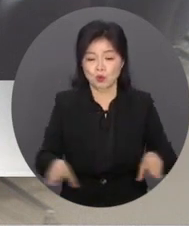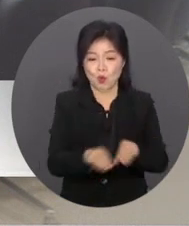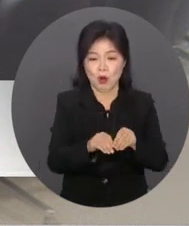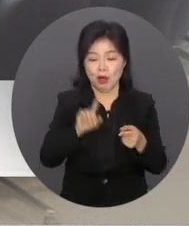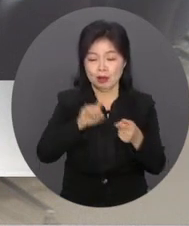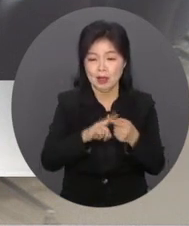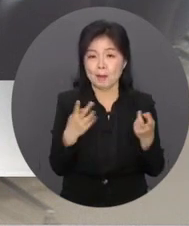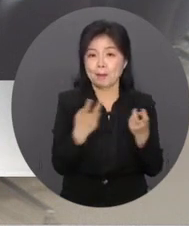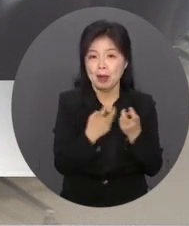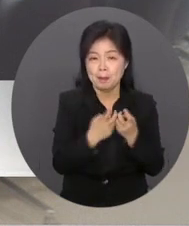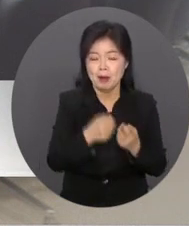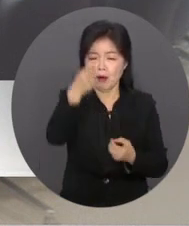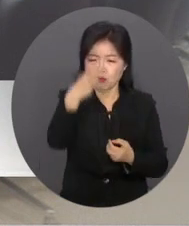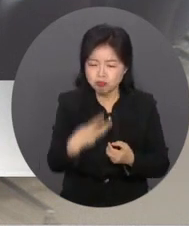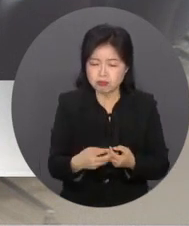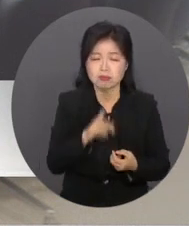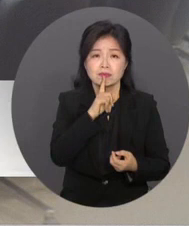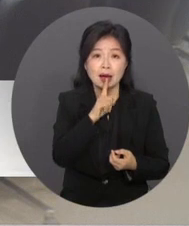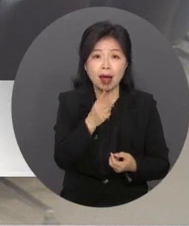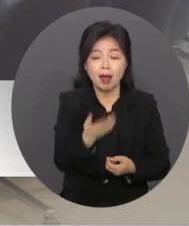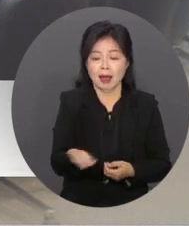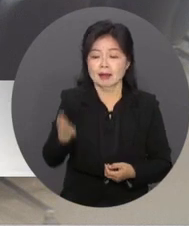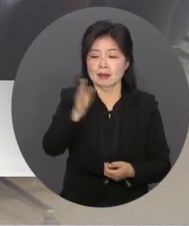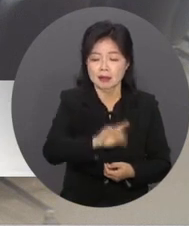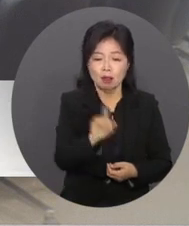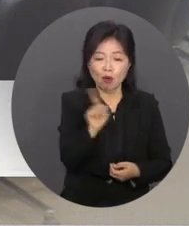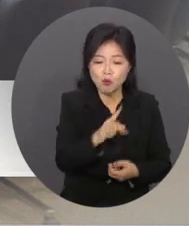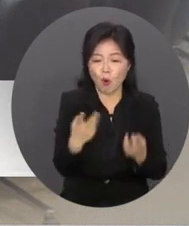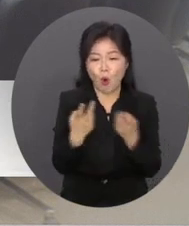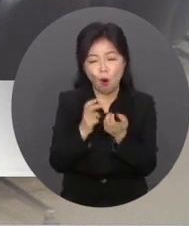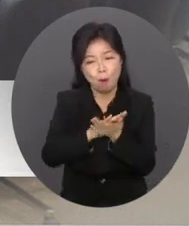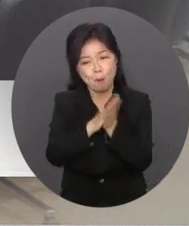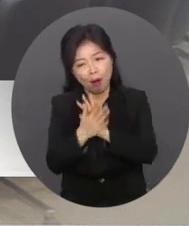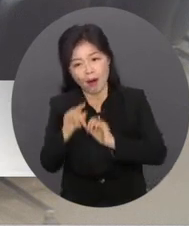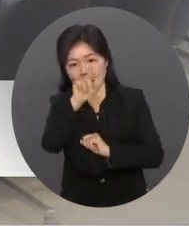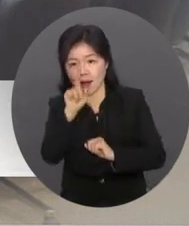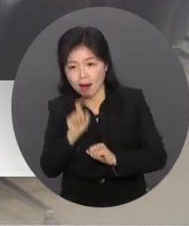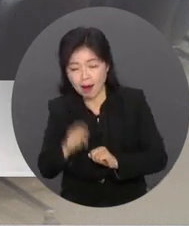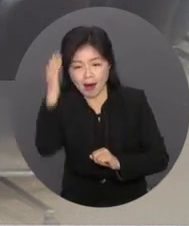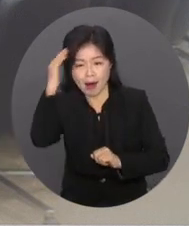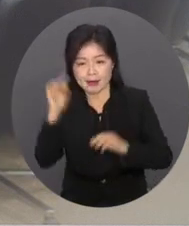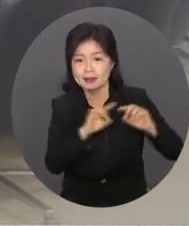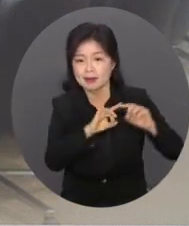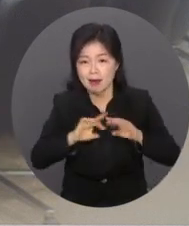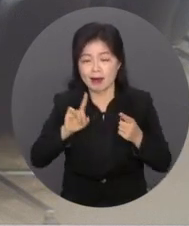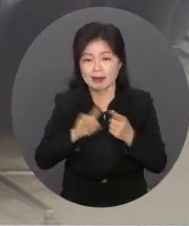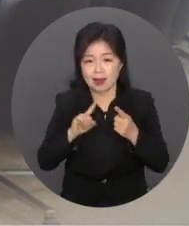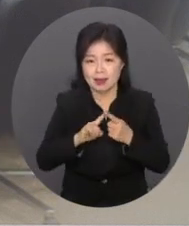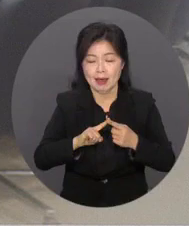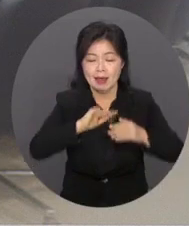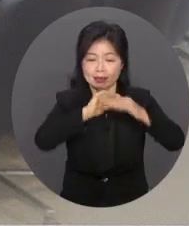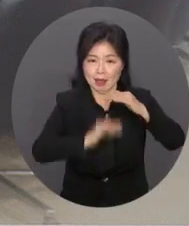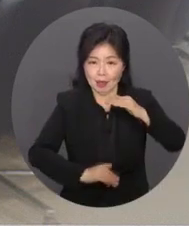마련하겠다고 여러 차례 밝혀왔는데요 무엇이 어떻게 바뀔 건지 현재까지 한전에 대책을 임지훈 기자가